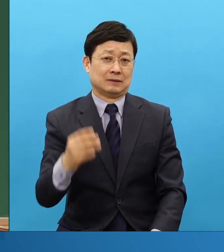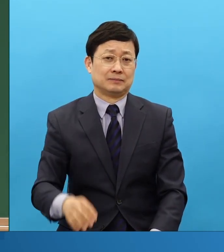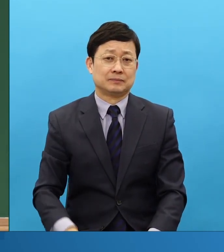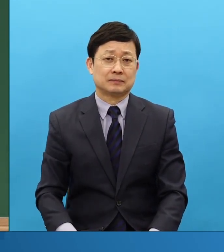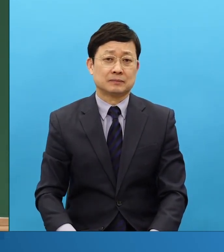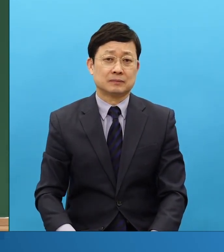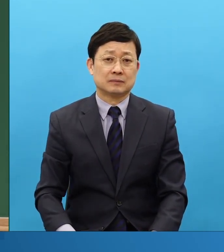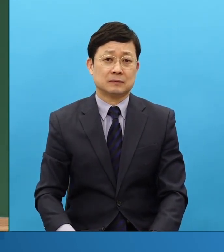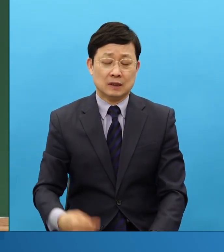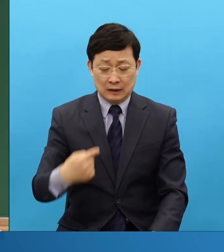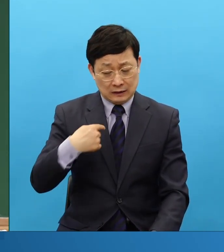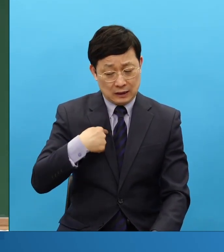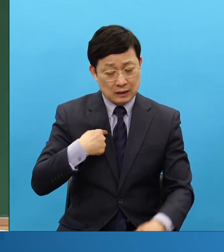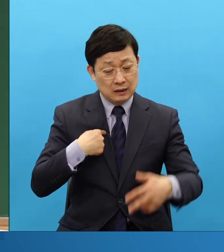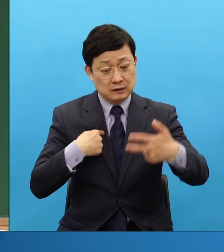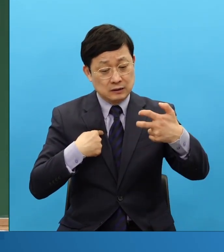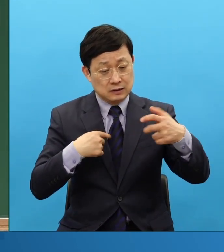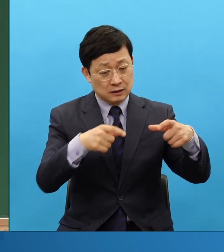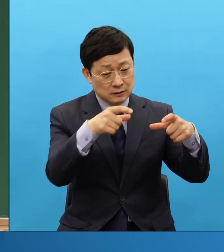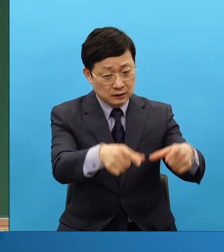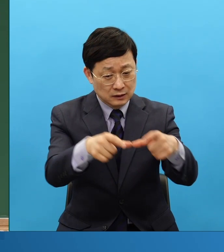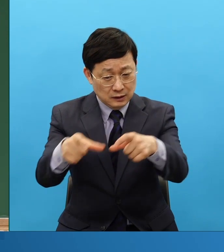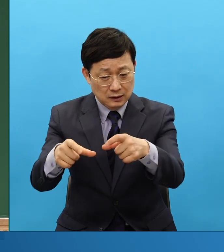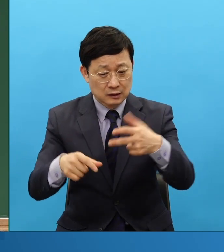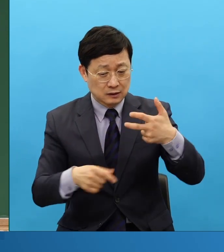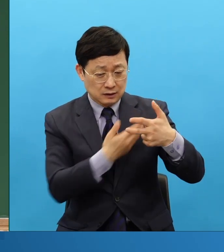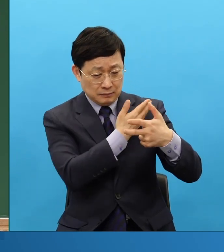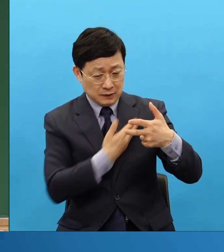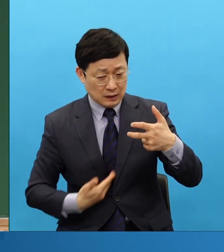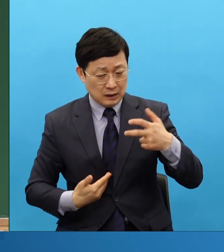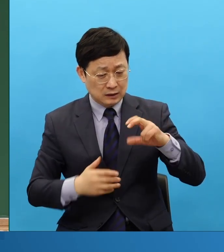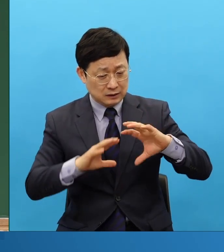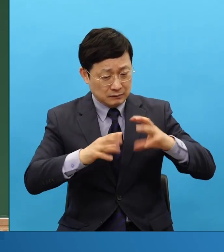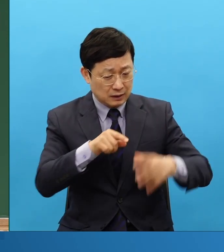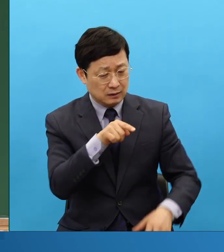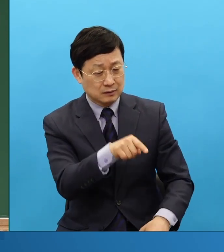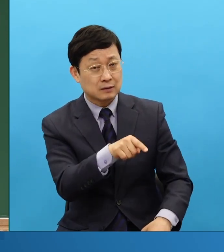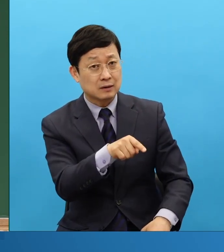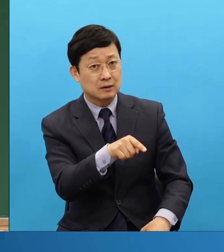70 지역 70 제자 나라에